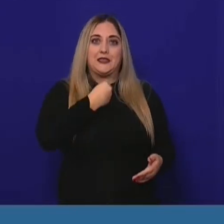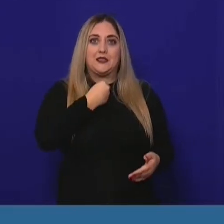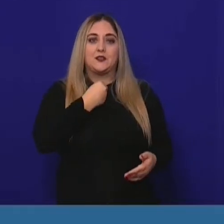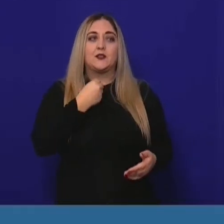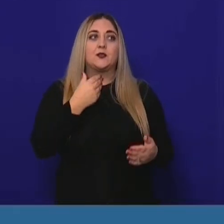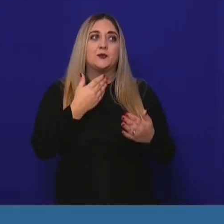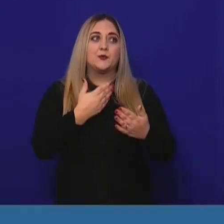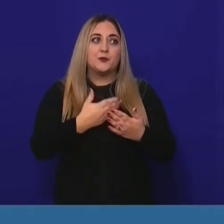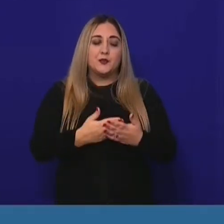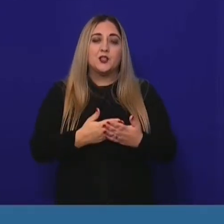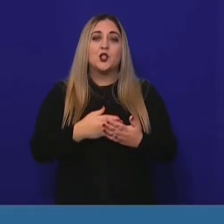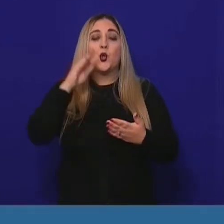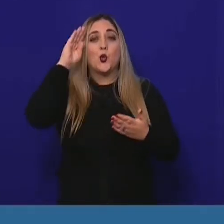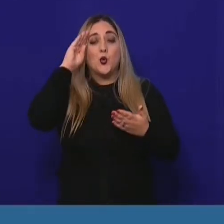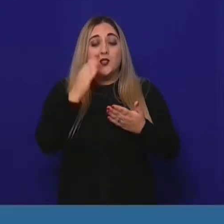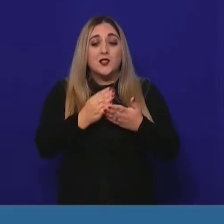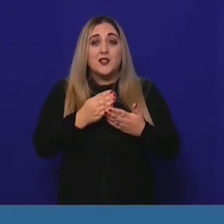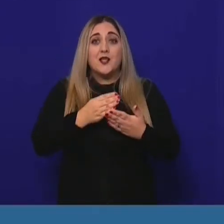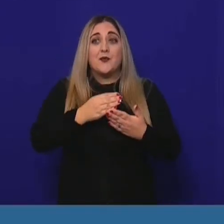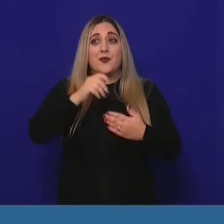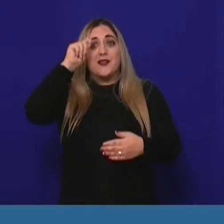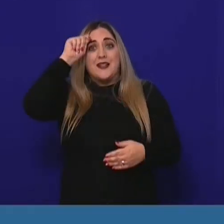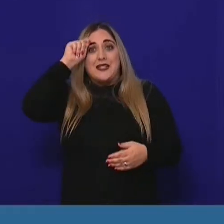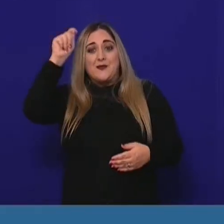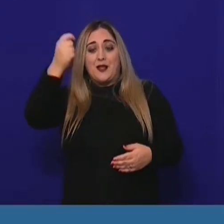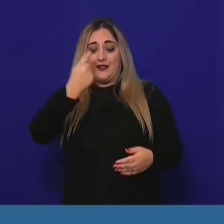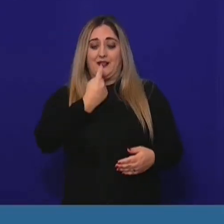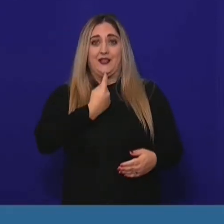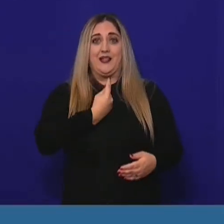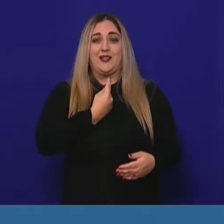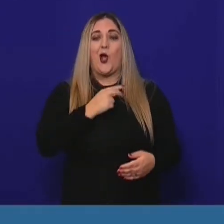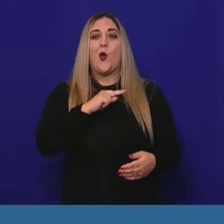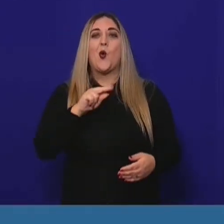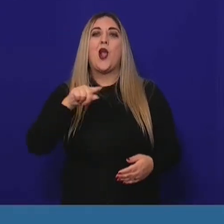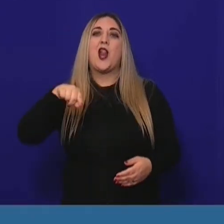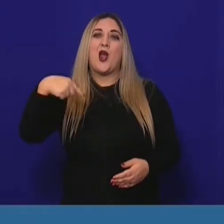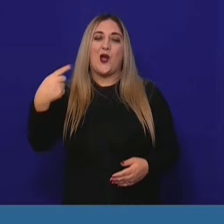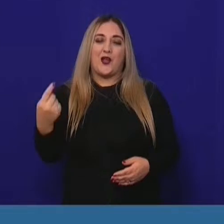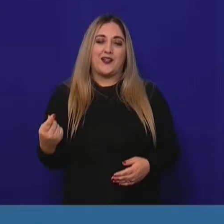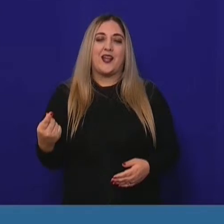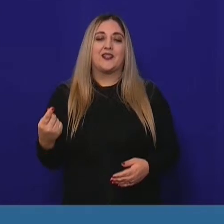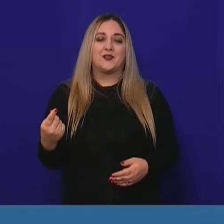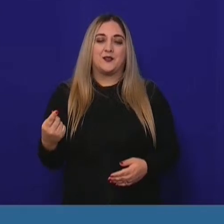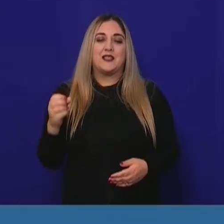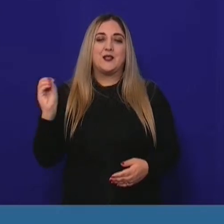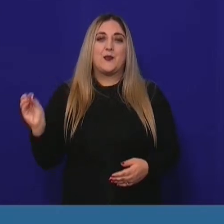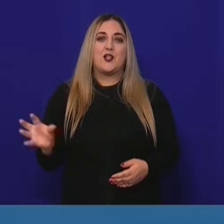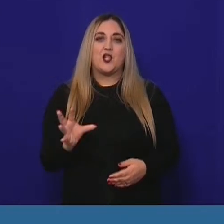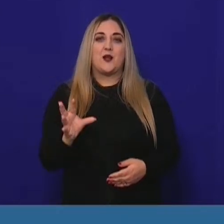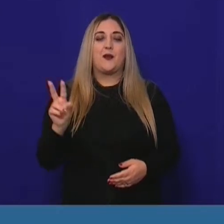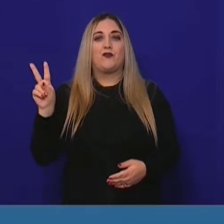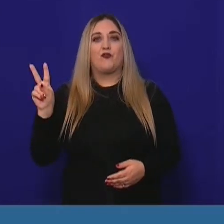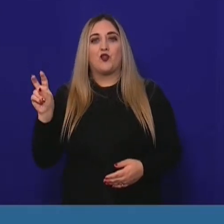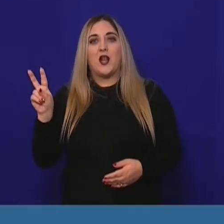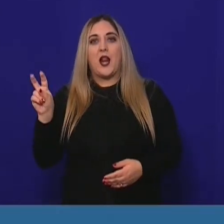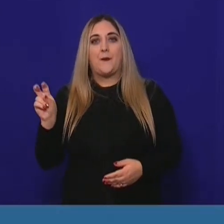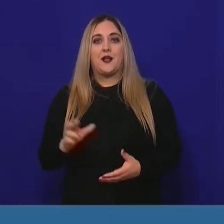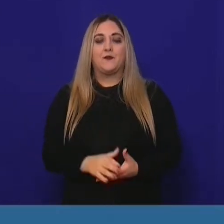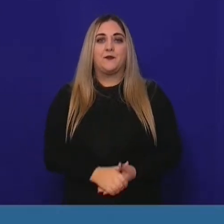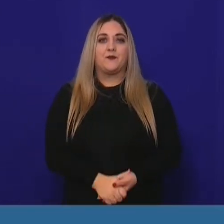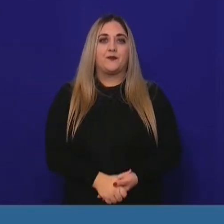aħna nkunu qegħdin nieħdu ħsieb tagħna nfusna, nipproteġu lilna nfusna u nipproteġu iktar lil dawk li huma nies li huma vulnerabbli.